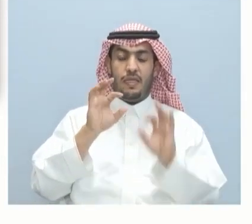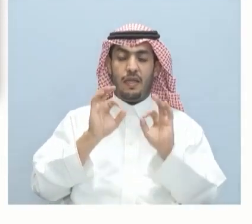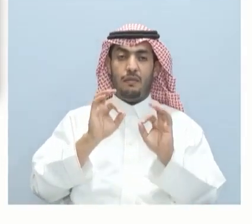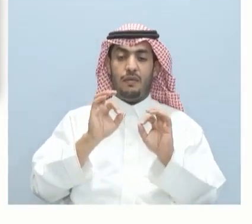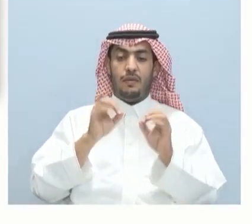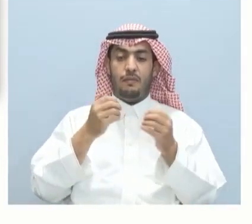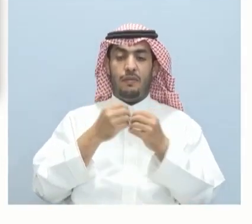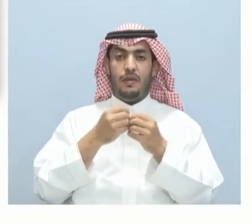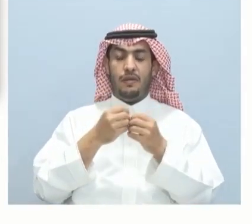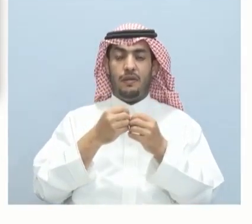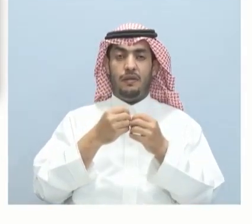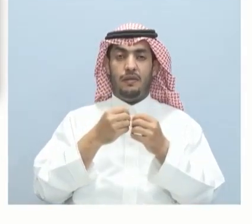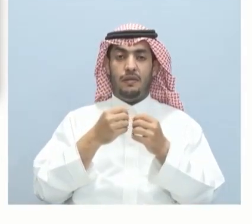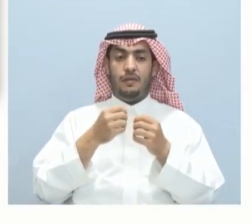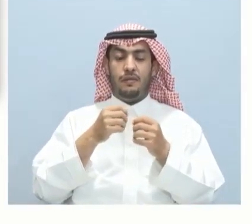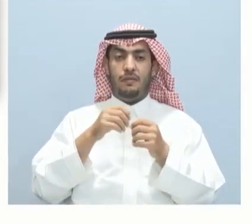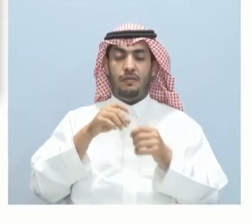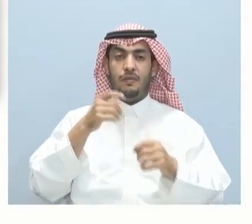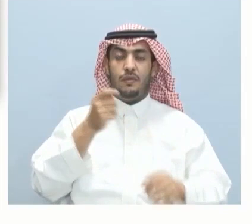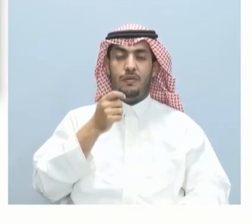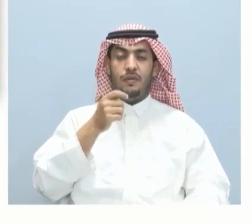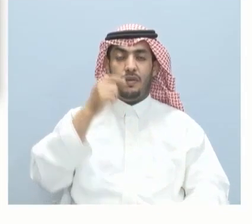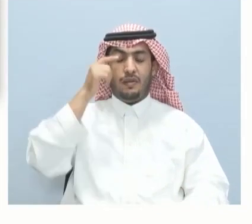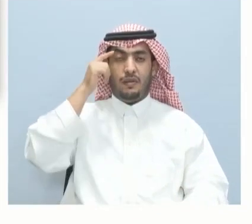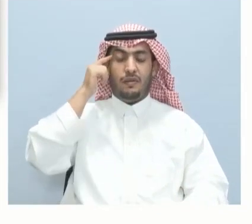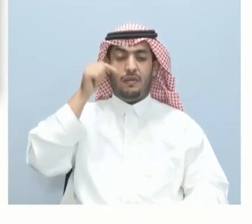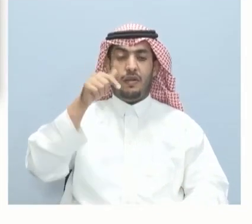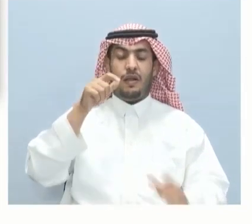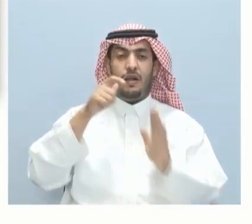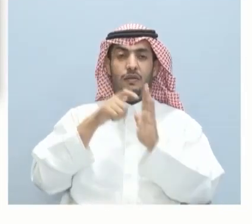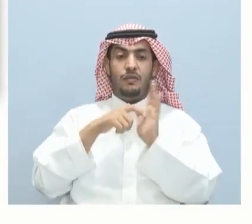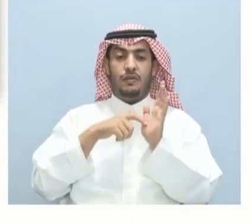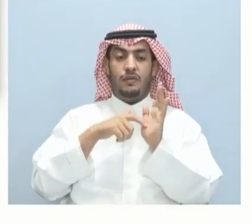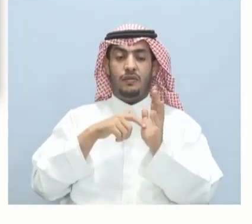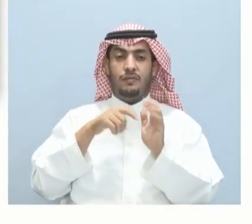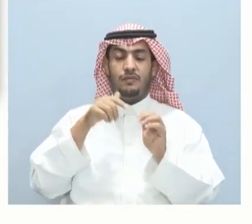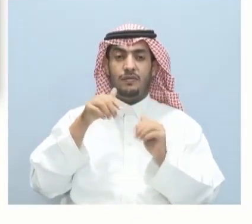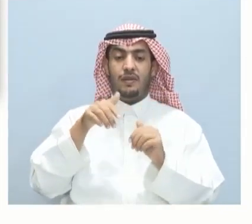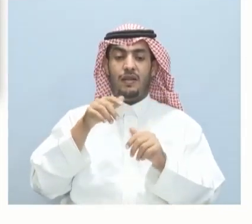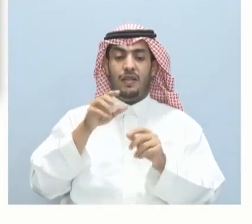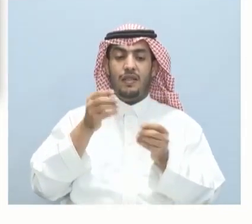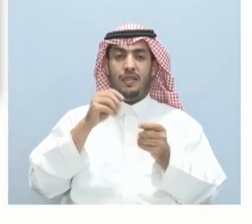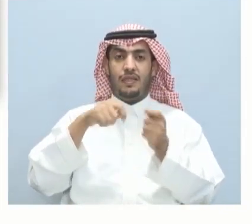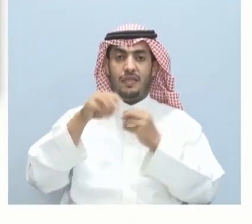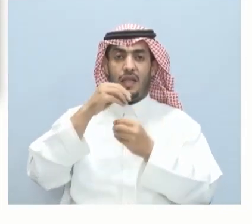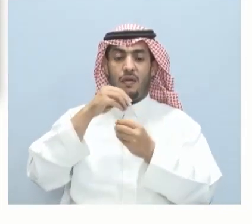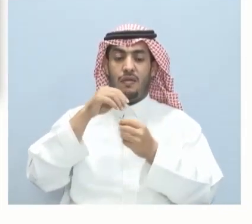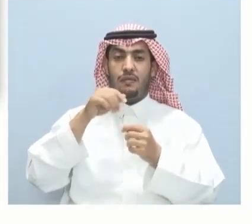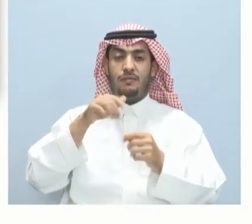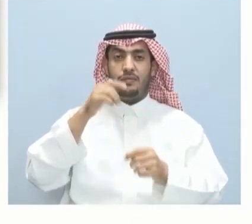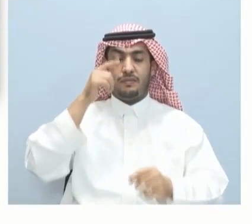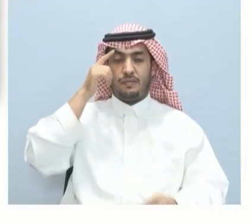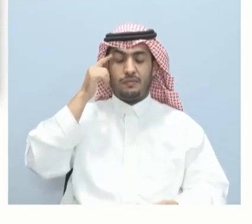فبالتالي لاحظ ماذا فعلت اذا اكتب ان اردت هذا القانون عند هذه التعويضات لانه